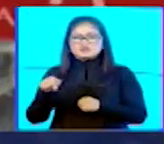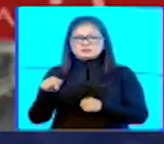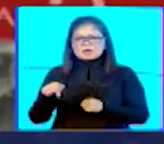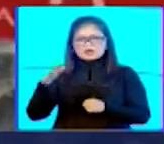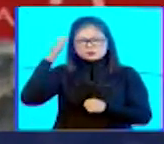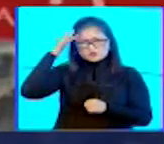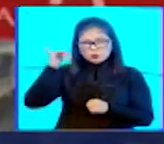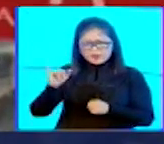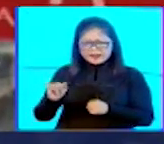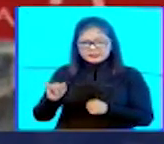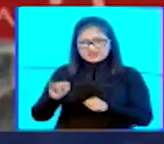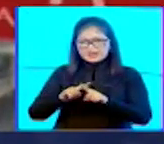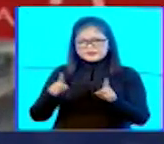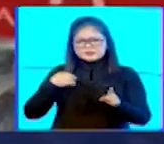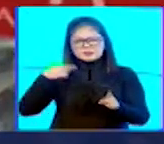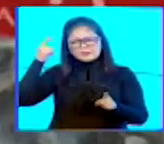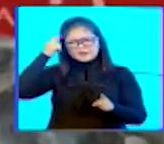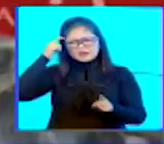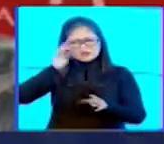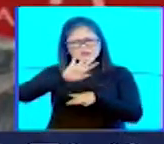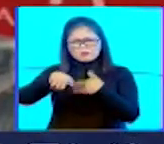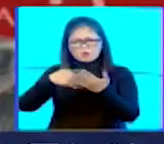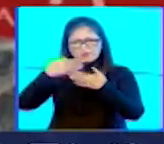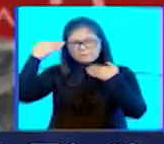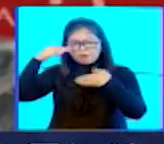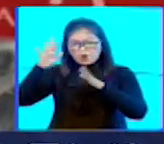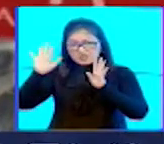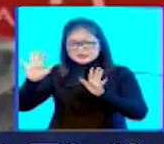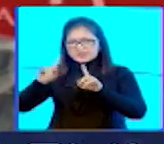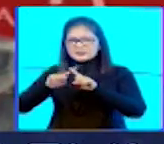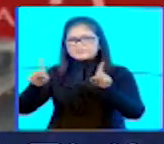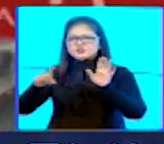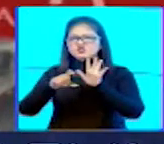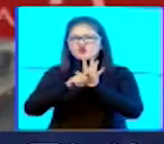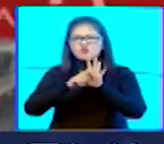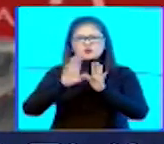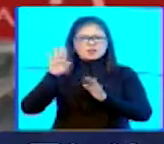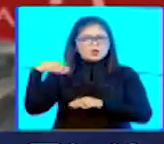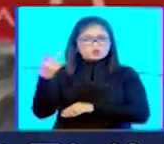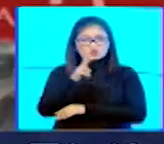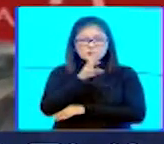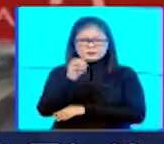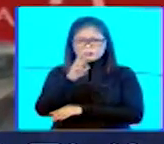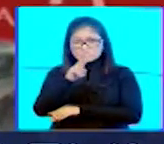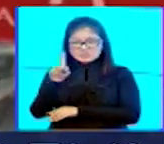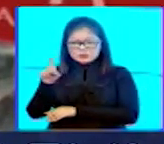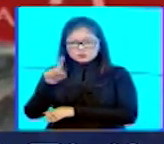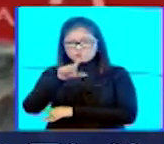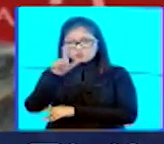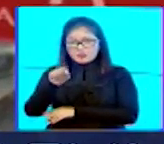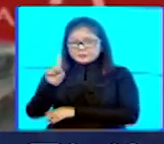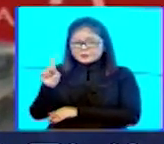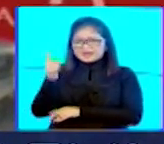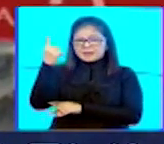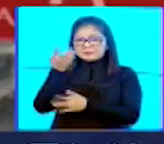segala dunia usaha juga mengalami kesulitan. Seperti misalkan pada semester 1 tahun 2021 ini, sebetulnya kondisi ekonomi jauh lebih baik